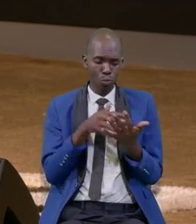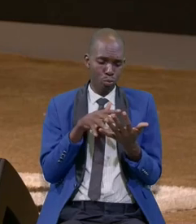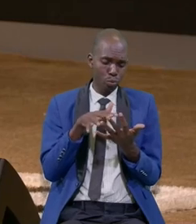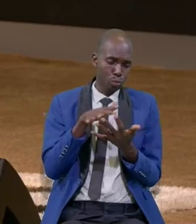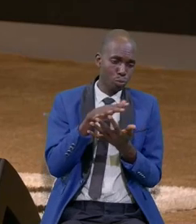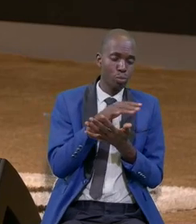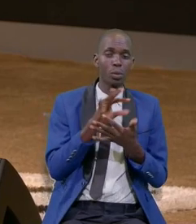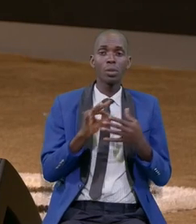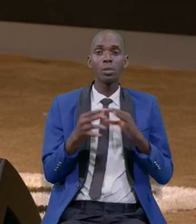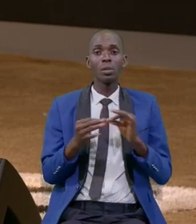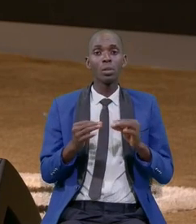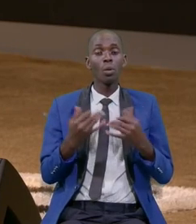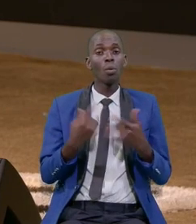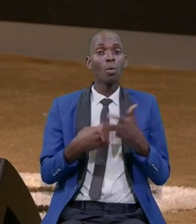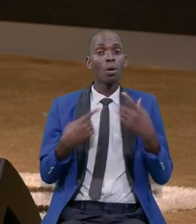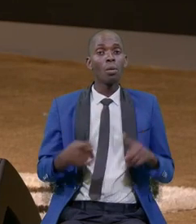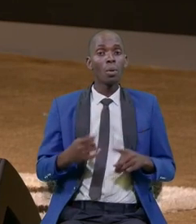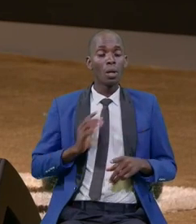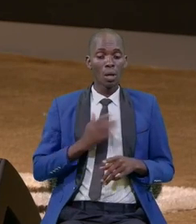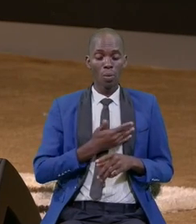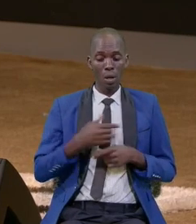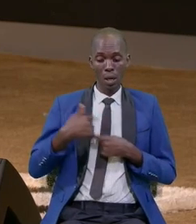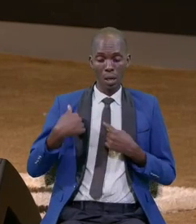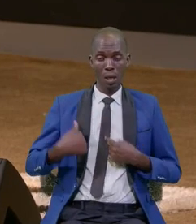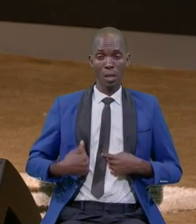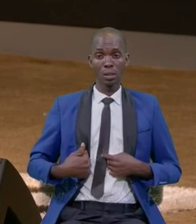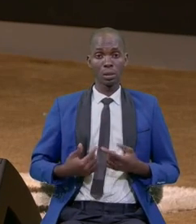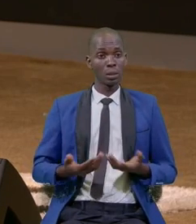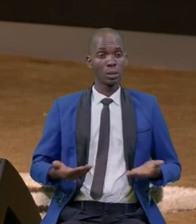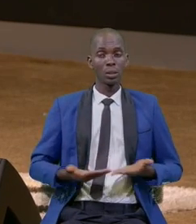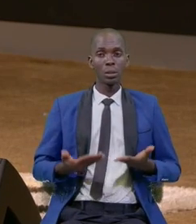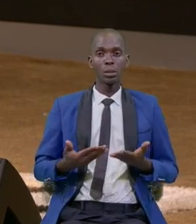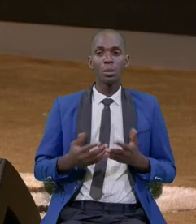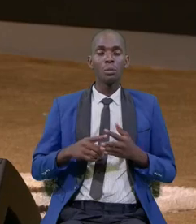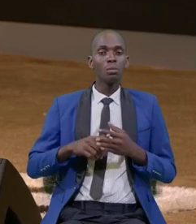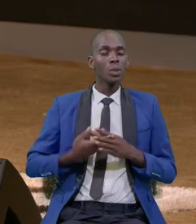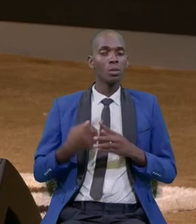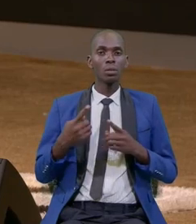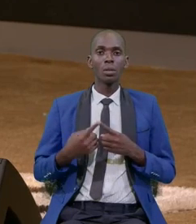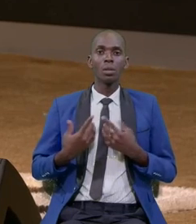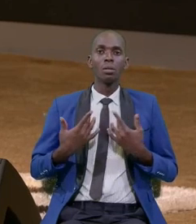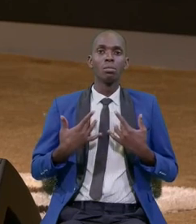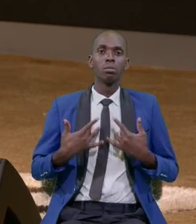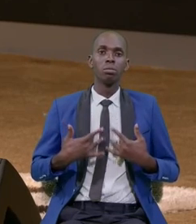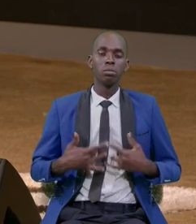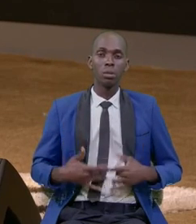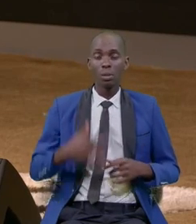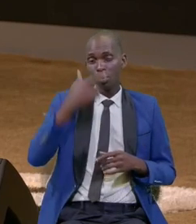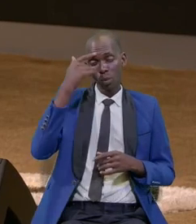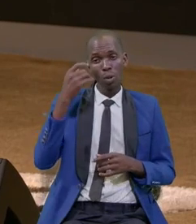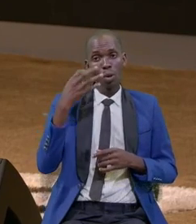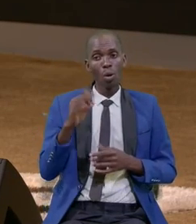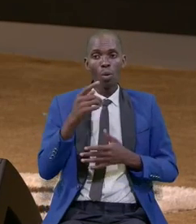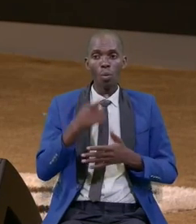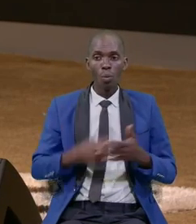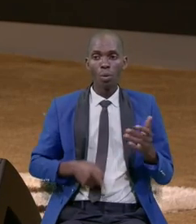Et nous avons perdu courage. Et tous nos esprits, à